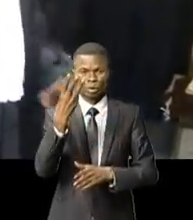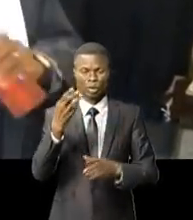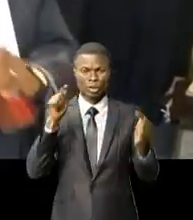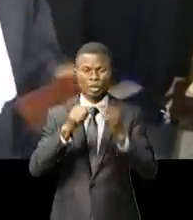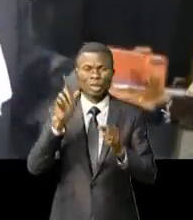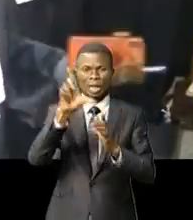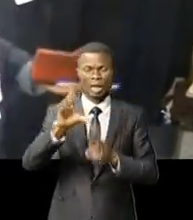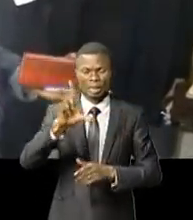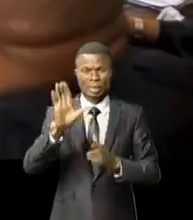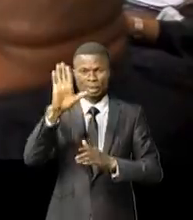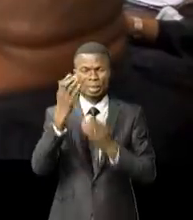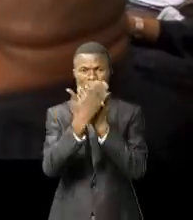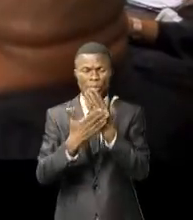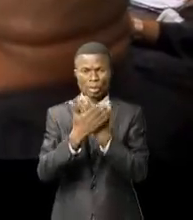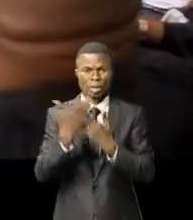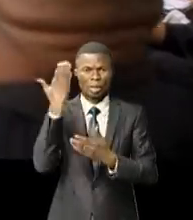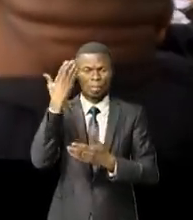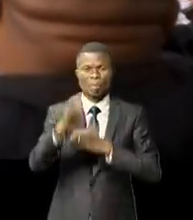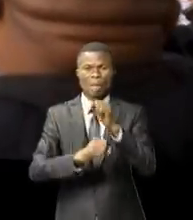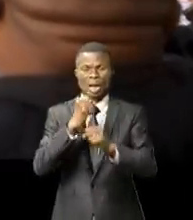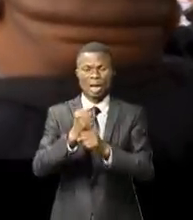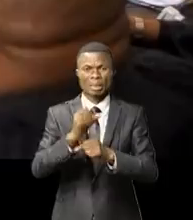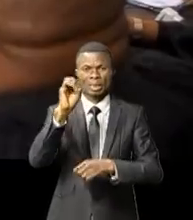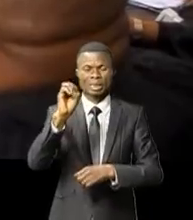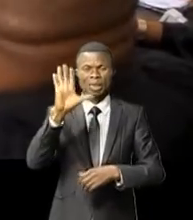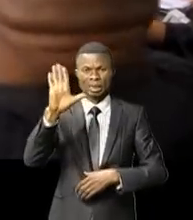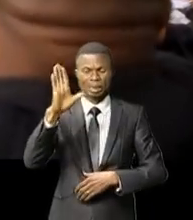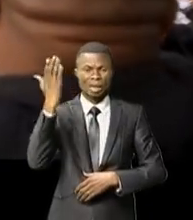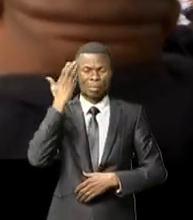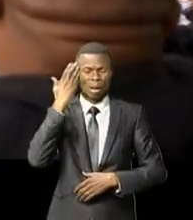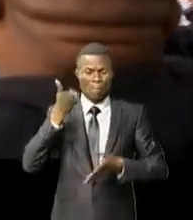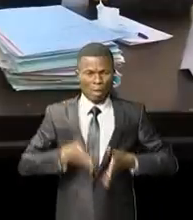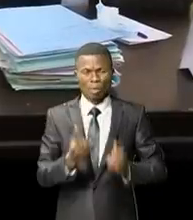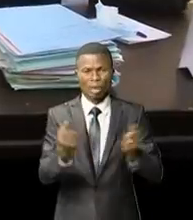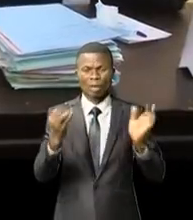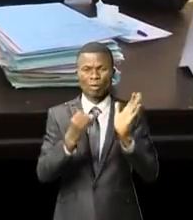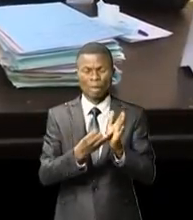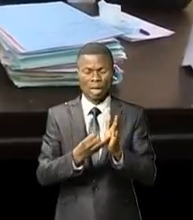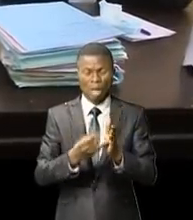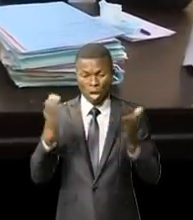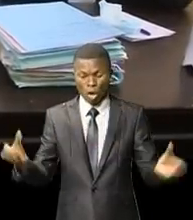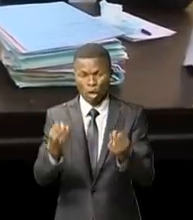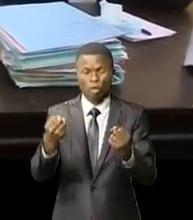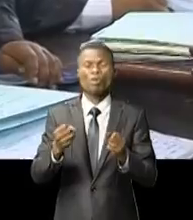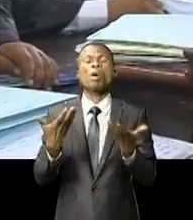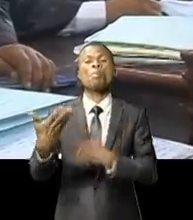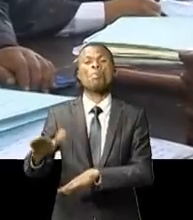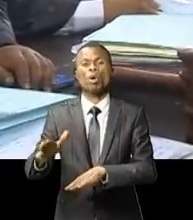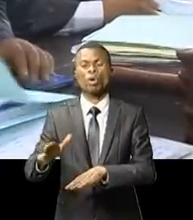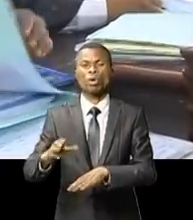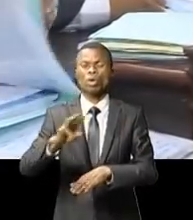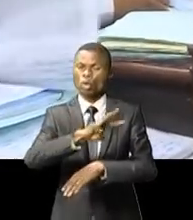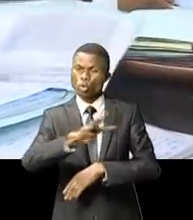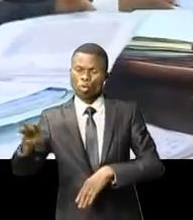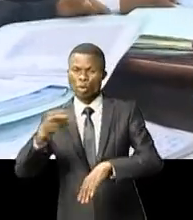5 juillet dernier qu'un homme de 55 ans, père de famille de 7 enfants, a été retrouvé mort à 3h du matin dans sa